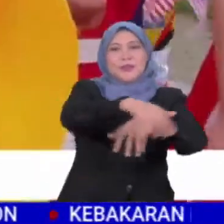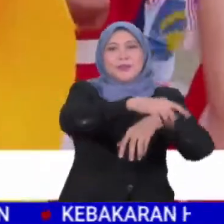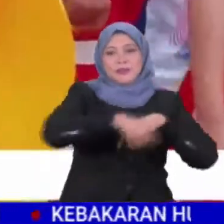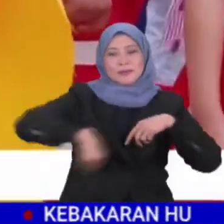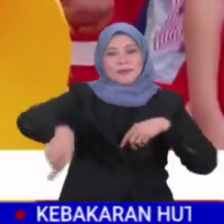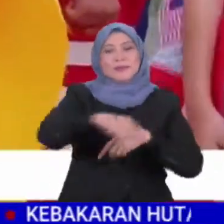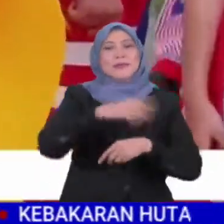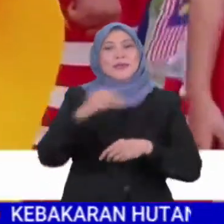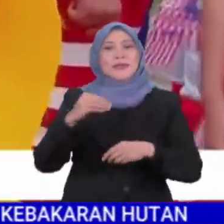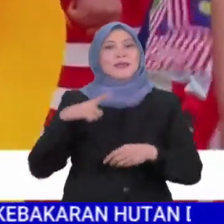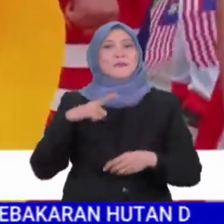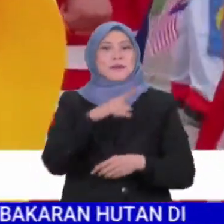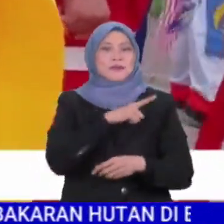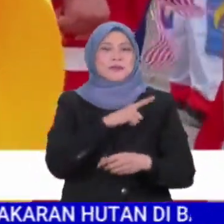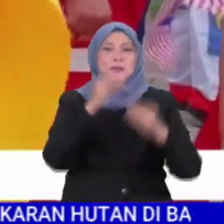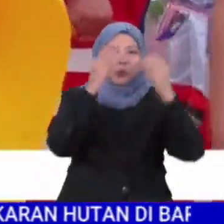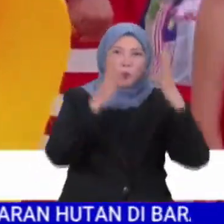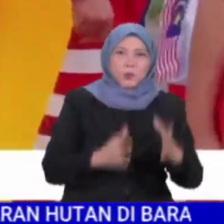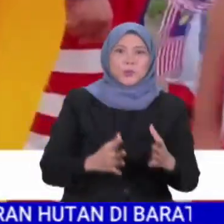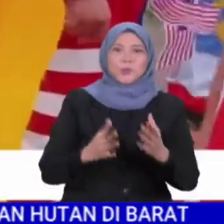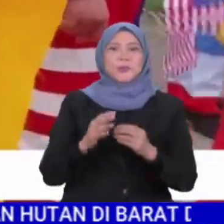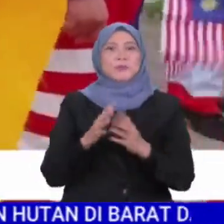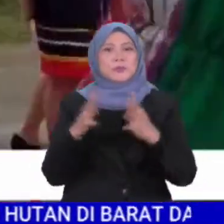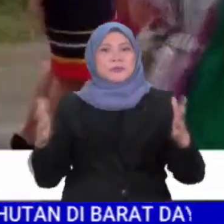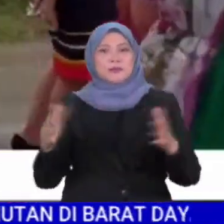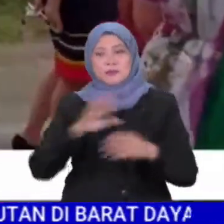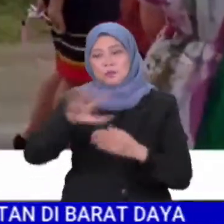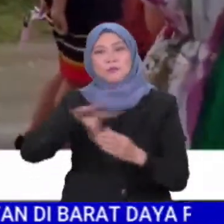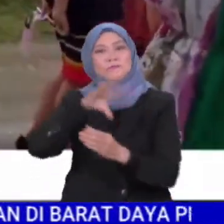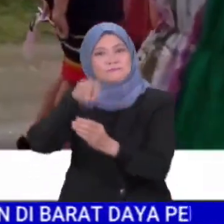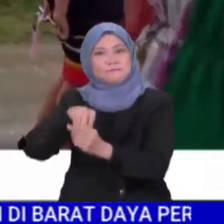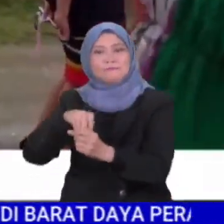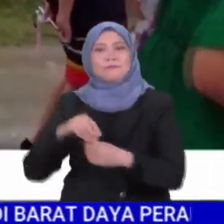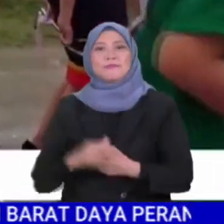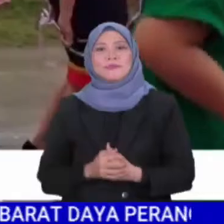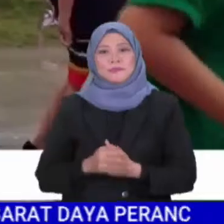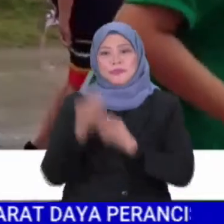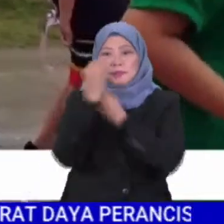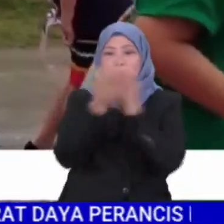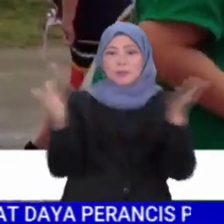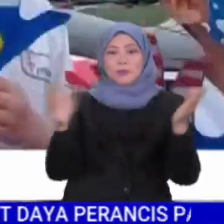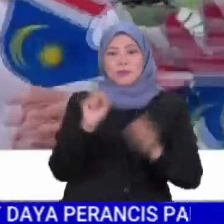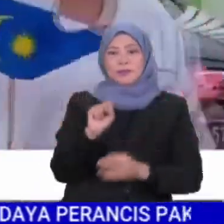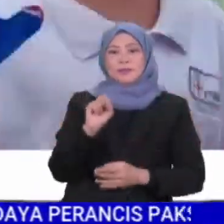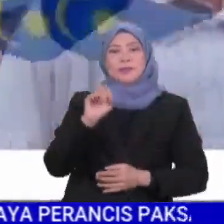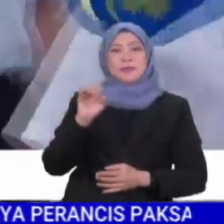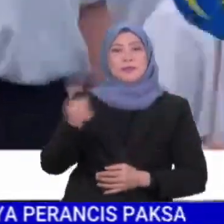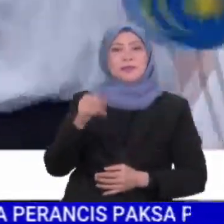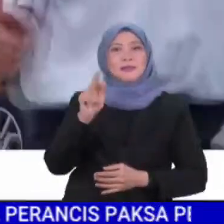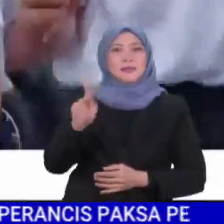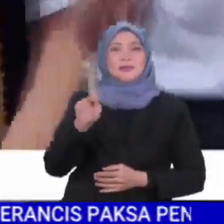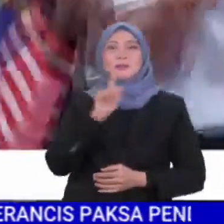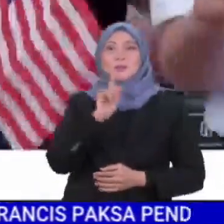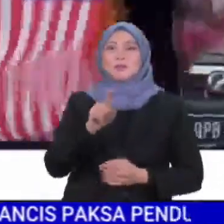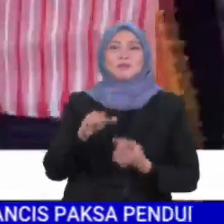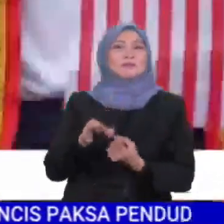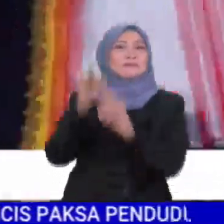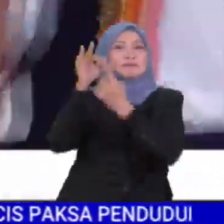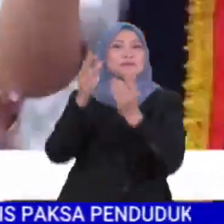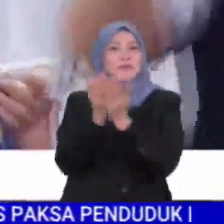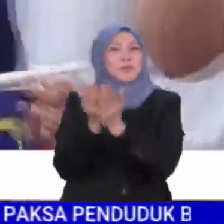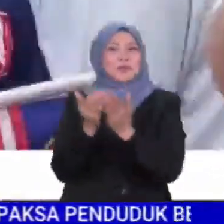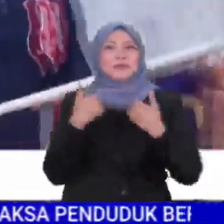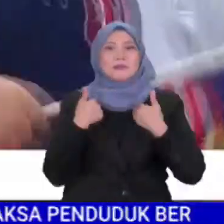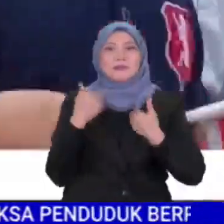lembaga pengurusan sekolah. Guru Besar Sekolah Chin Kui Nam memberitahu SJK Chung Hua Simanggang sebuah sekolah yang unik